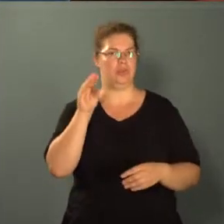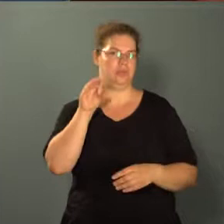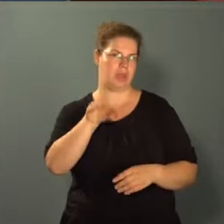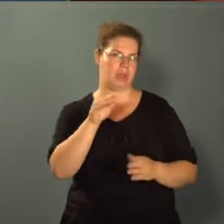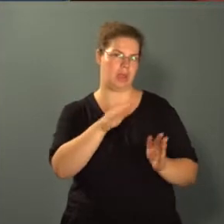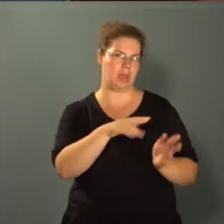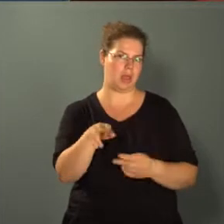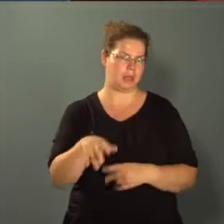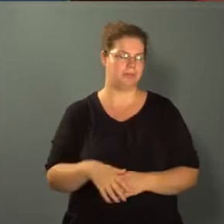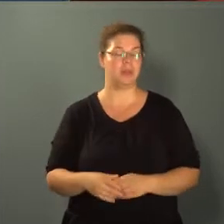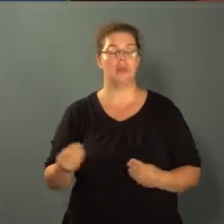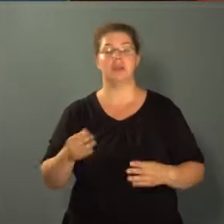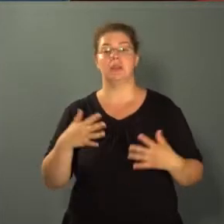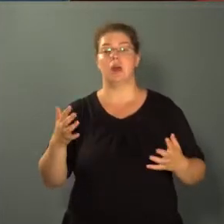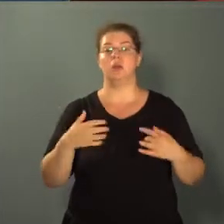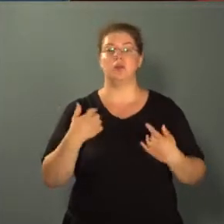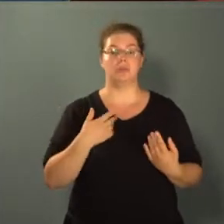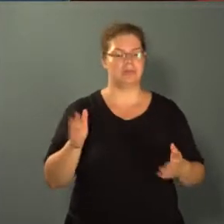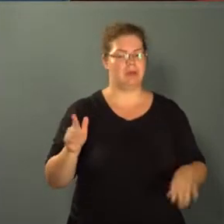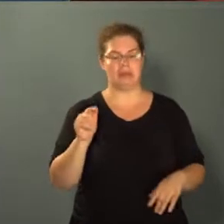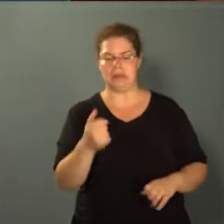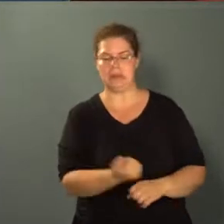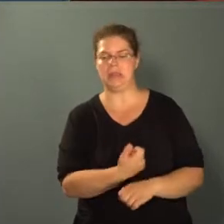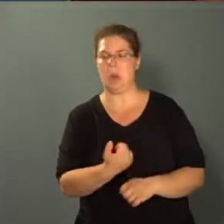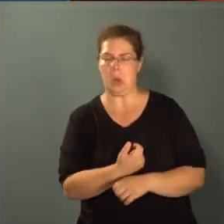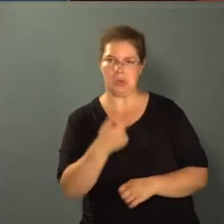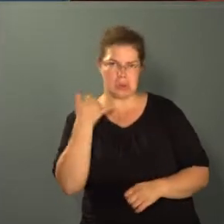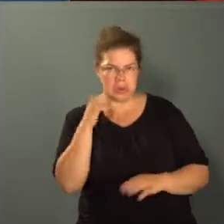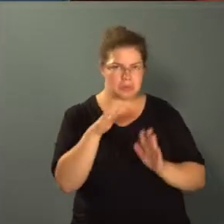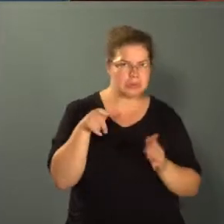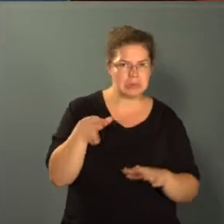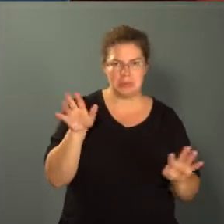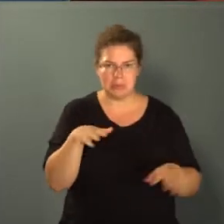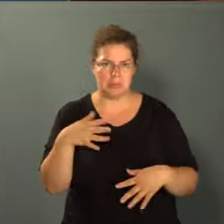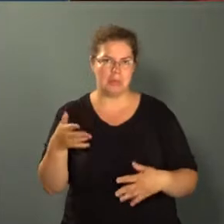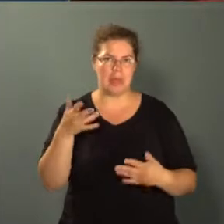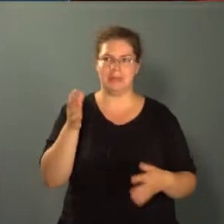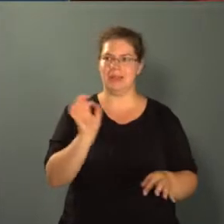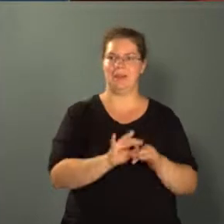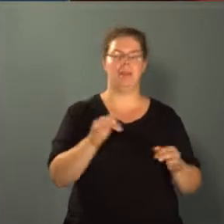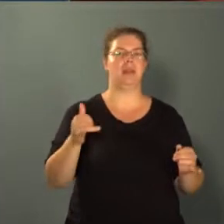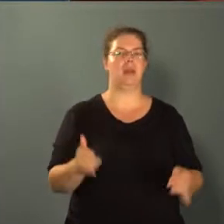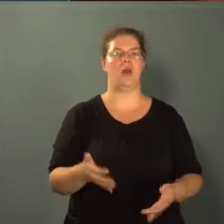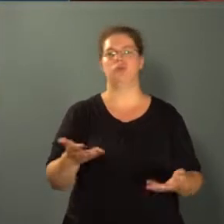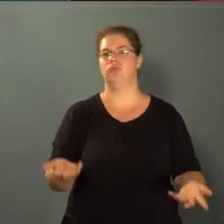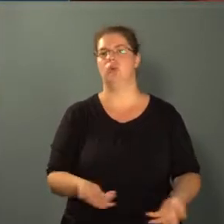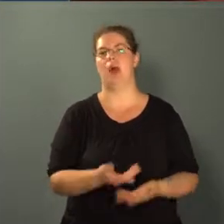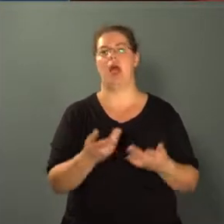benne. Ami nagyon nagy öröm pluszban, hogy bármikor itt dolgoztunk a telefonfülkénél, bármilyen éppen aktuális